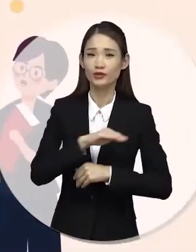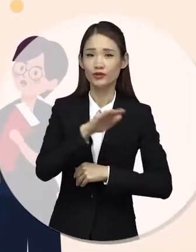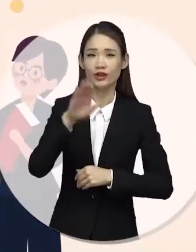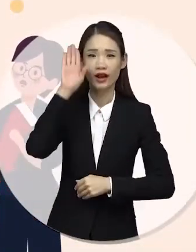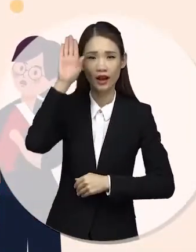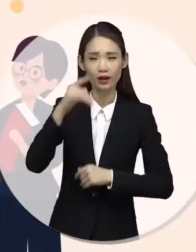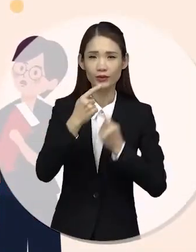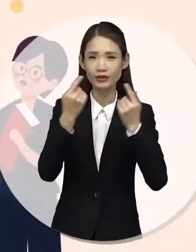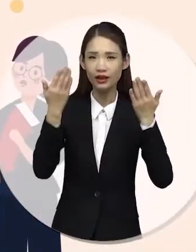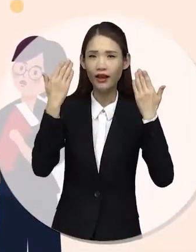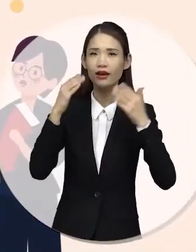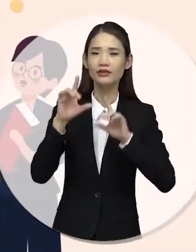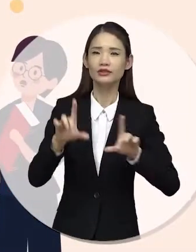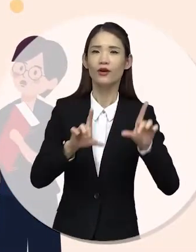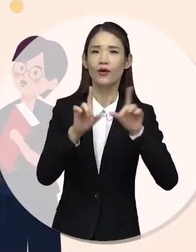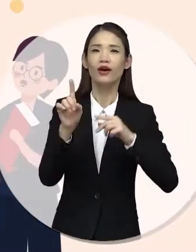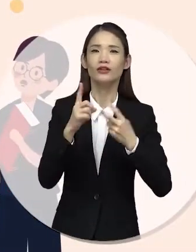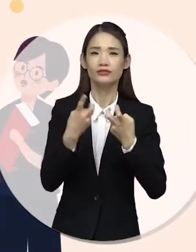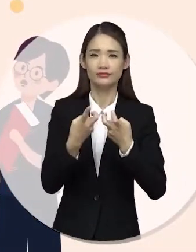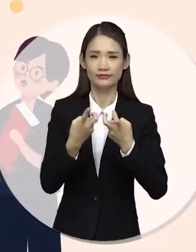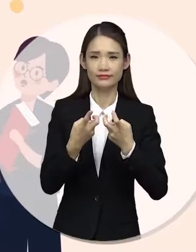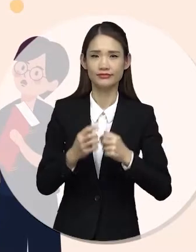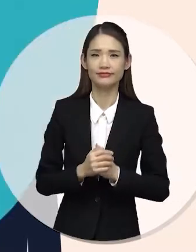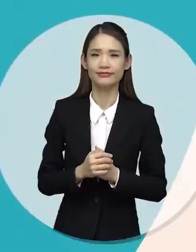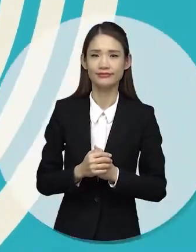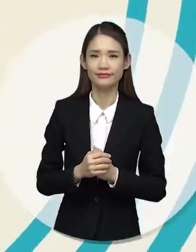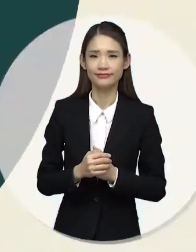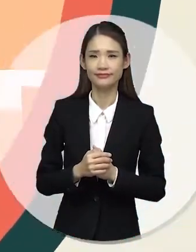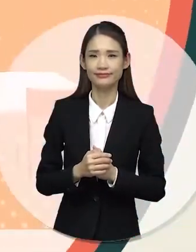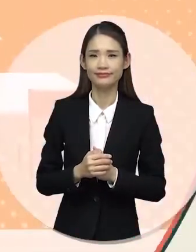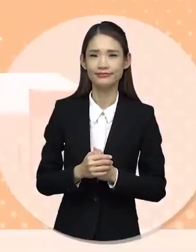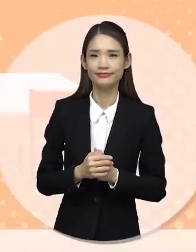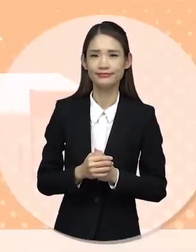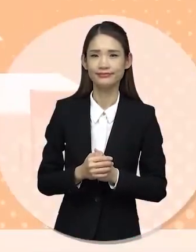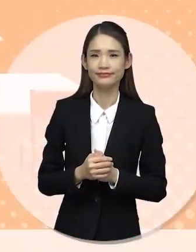그렇다면 우리는 어떤 대학 생활을 꿈꿔야 하는 걸까요?